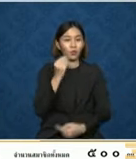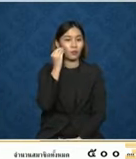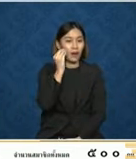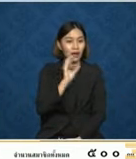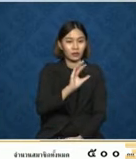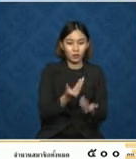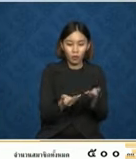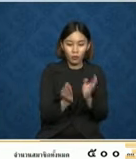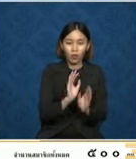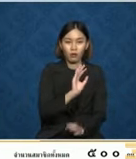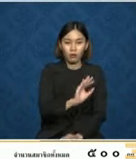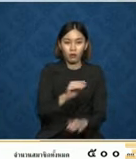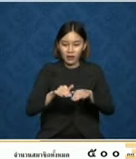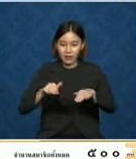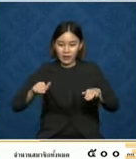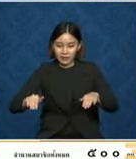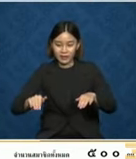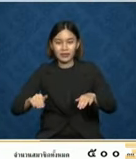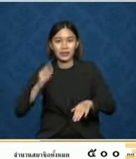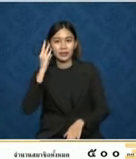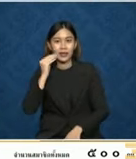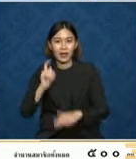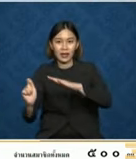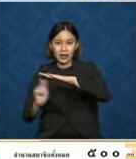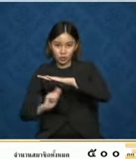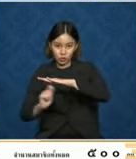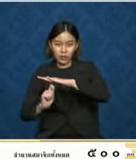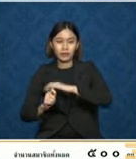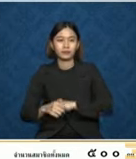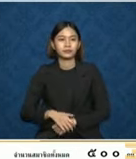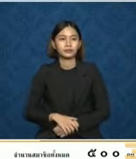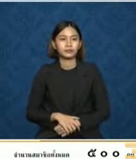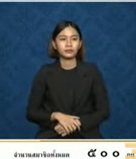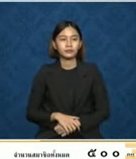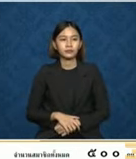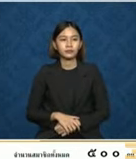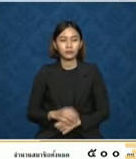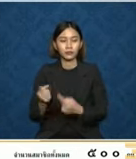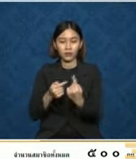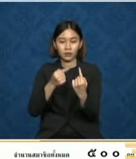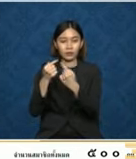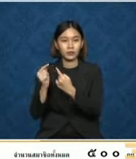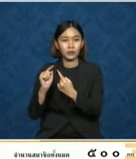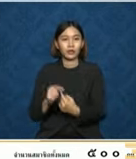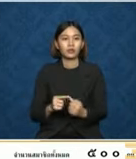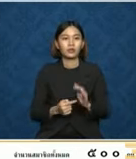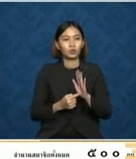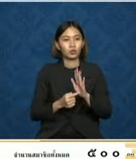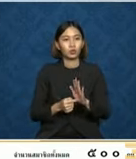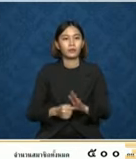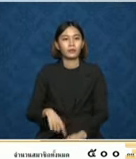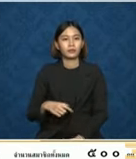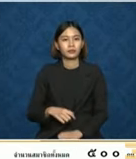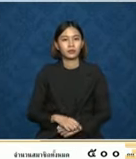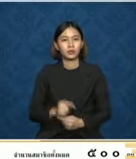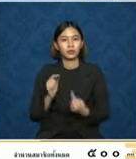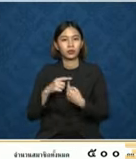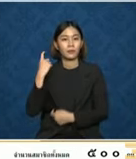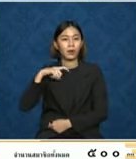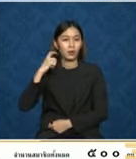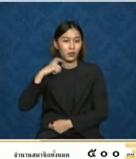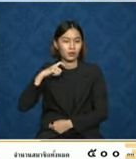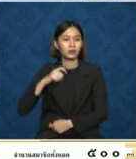เริ่มตั้งแต่เด็กเล็กตั้งแต่อนุบาลค่ะสไลด์ถัดไปค่ะทีนี้มาดูนะคะอย่างที่ประเทศหนึ่งประเทศไต้หวันที่ไต้หวันน